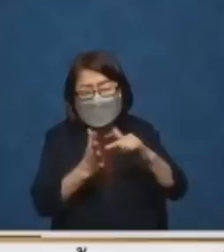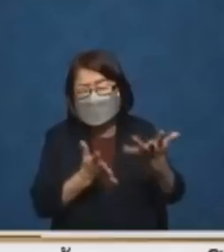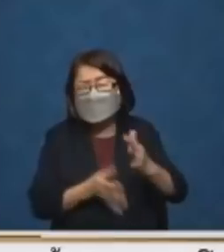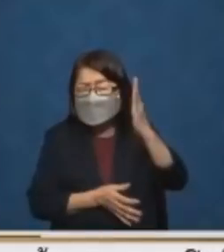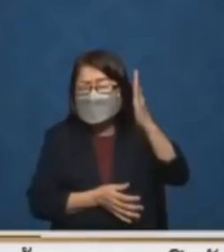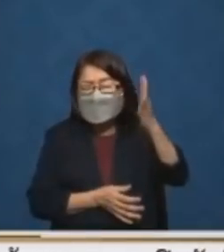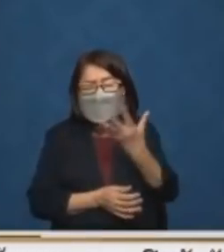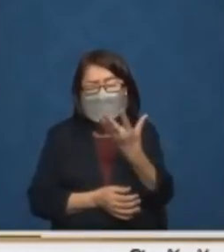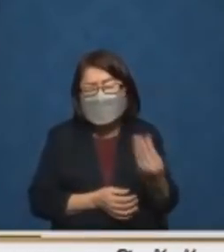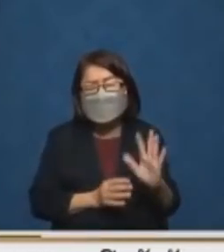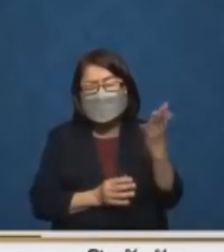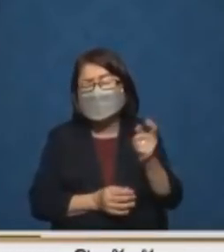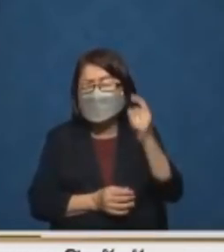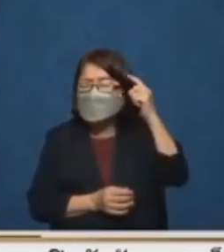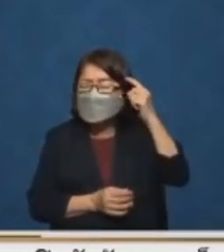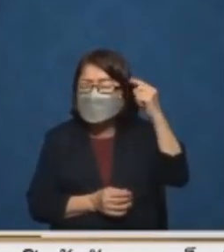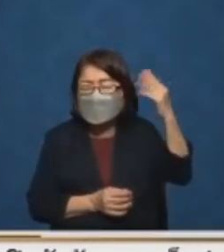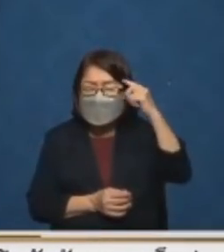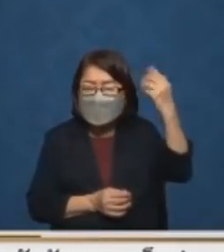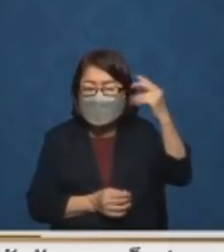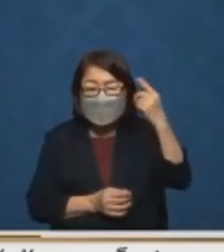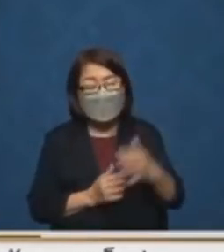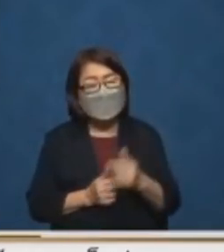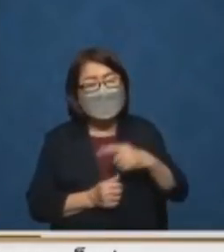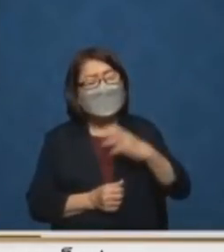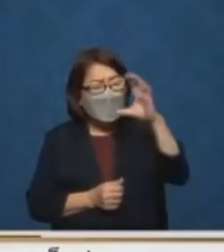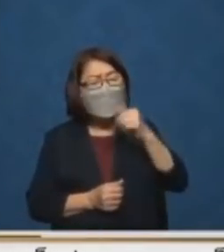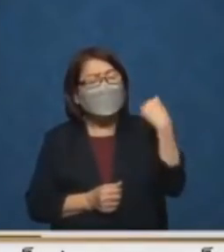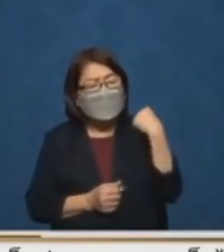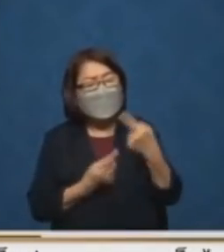จัดหา ก็จัดหามาในปลิมาณที่น้อยเกินไป